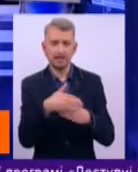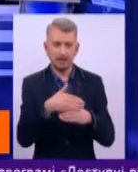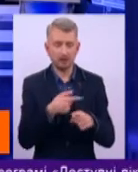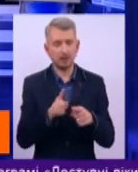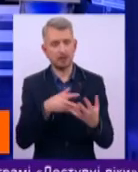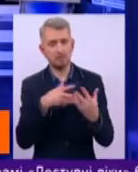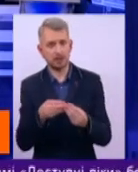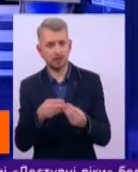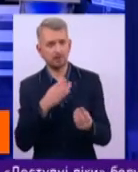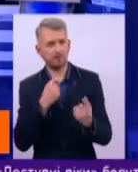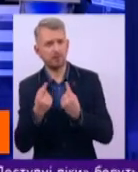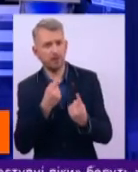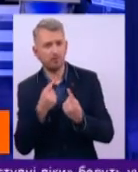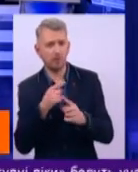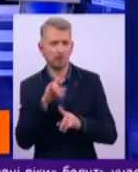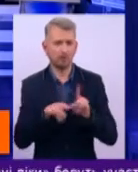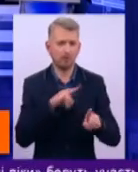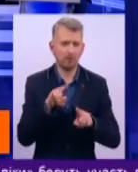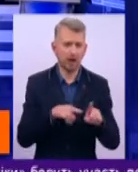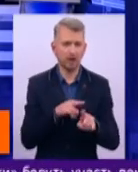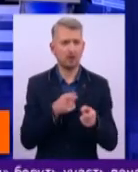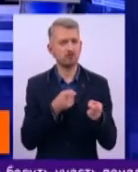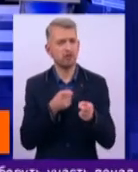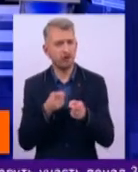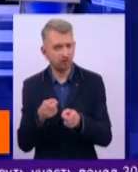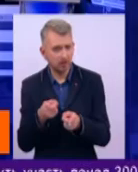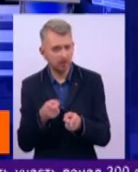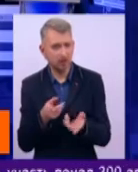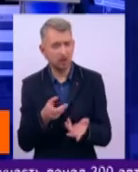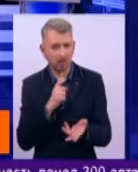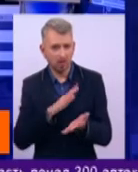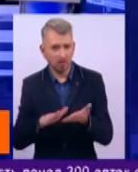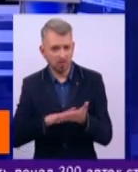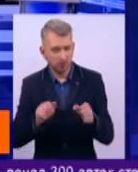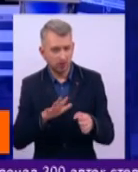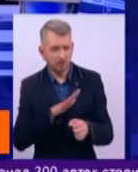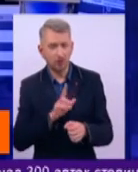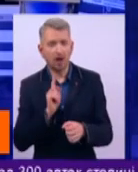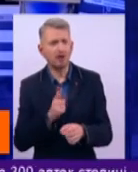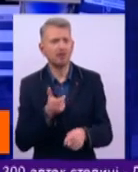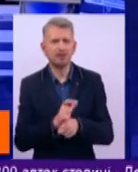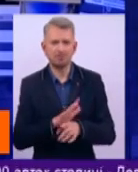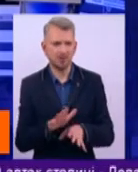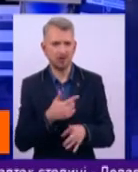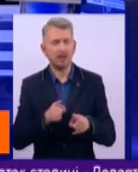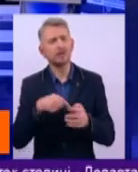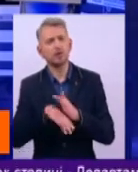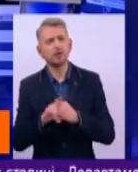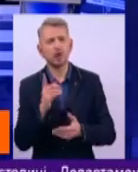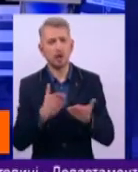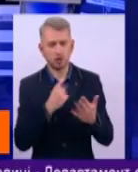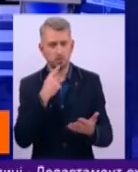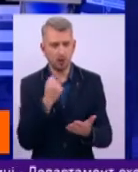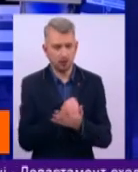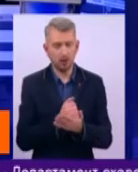в перемовинах, в умовляннях, в певному шантажі навіть підкилимному, як це буває. Але не більше того, це не означає, що якщо прийняли,